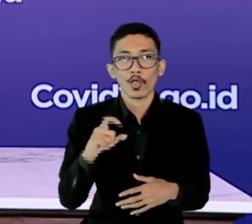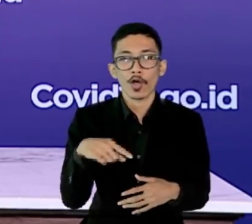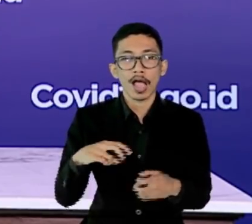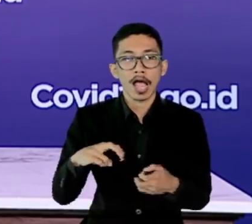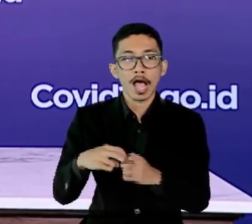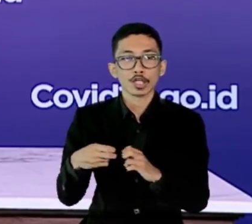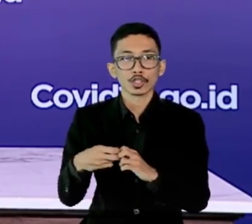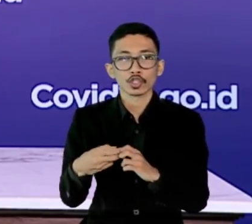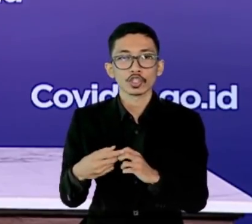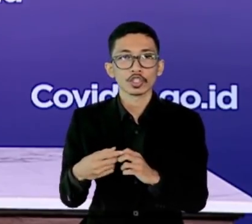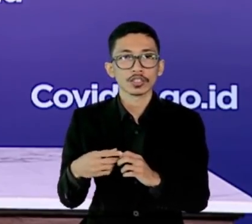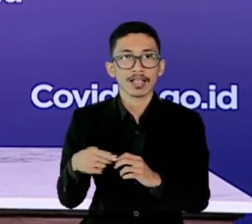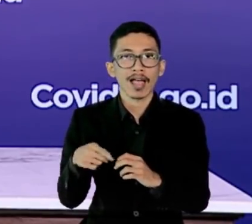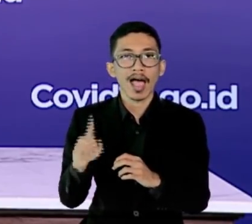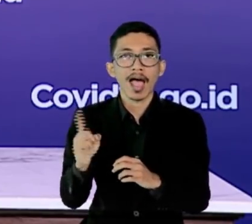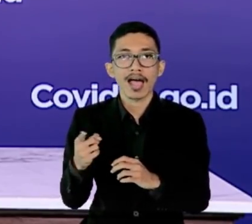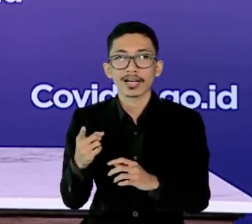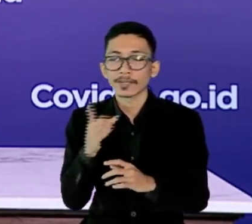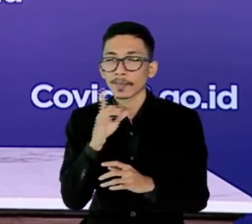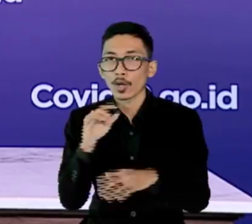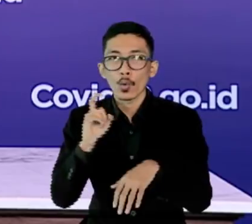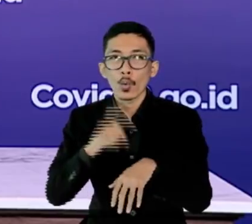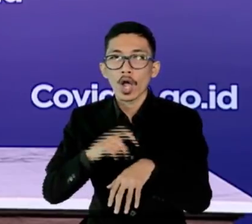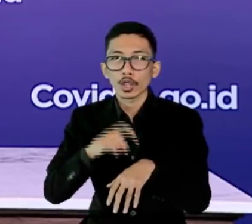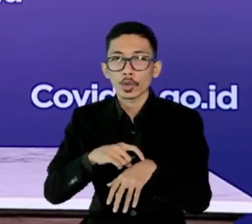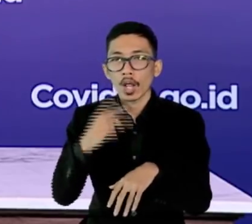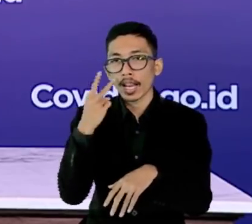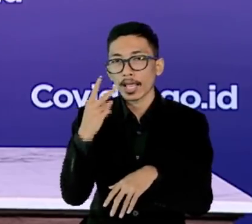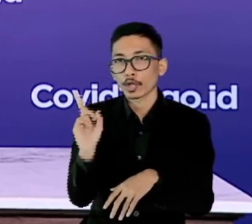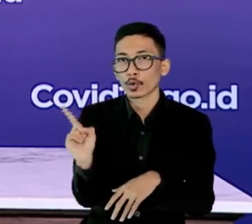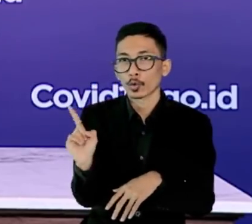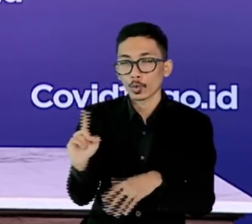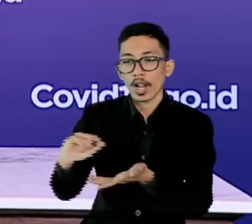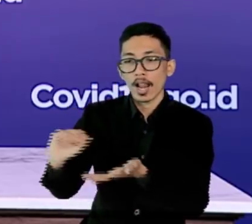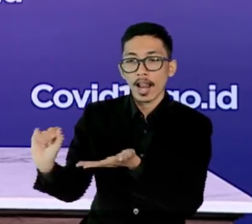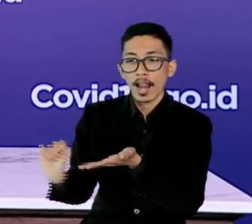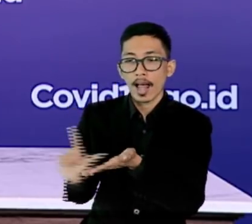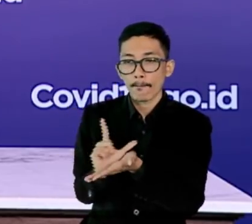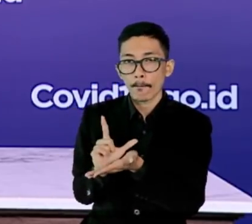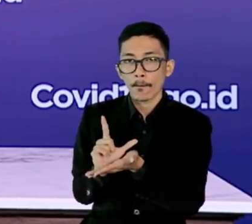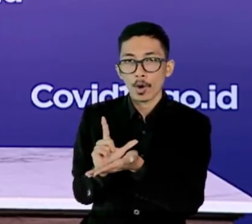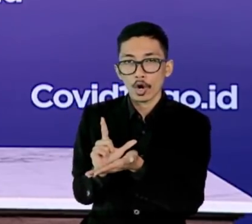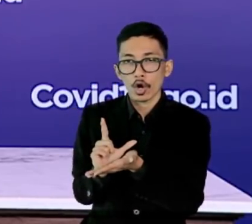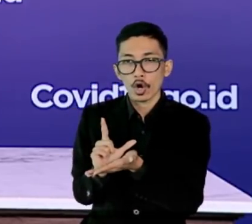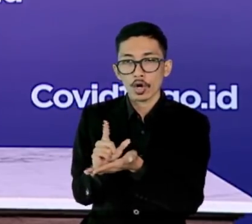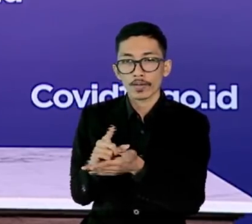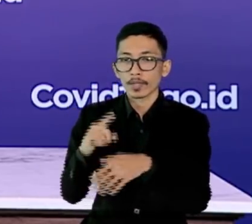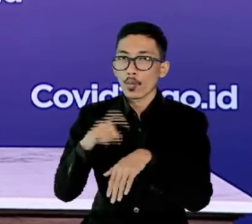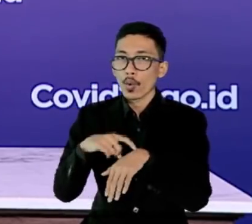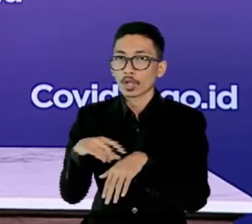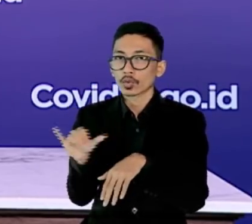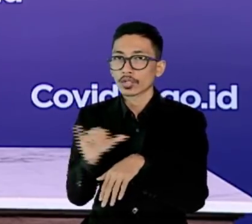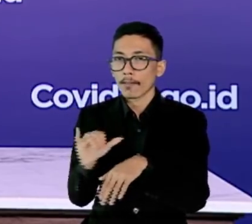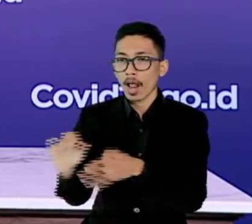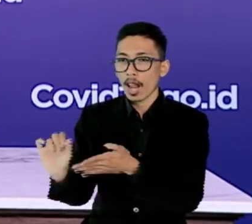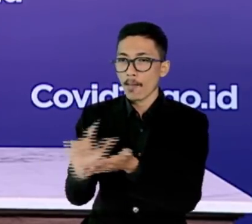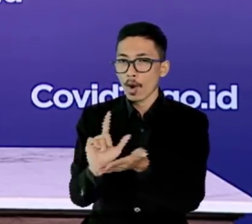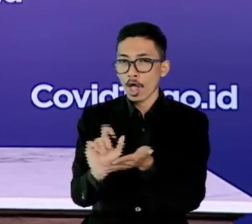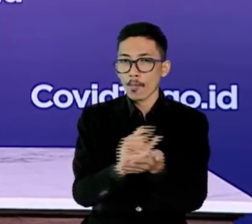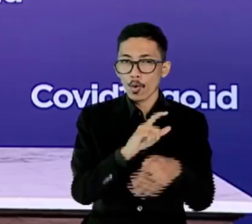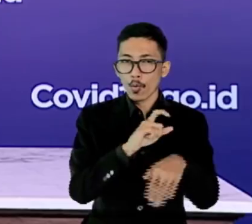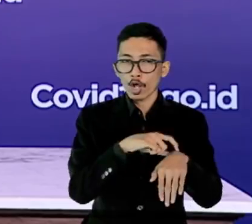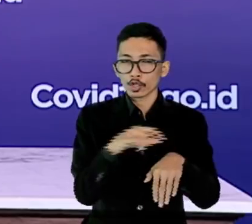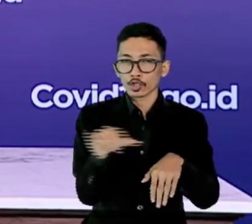periode waktu tertentu, sebaiknya kita melihat angka yang terlapor di periode waktu yang sama. Walaupun angka